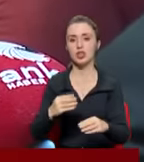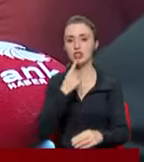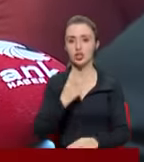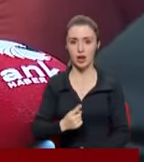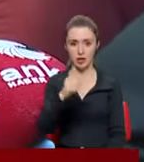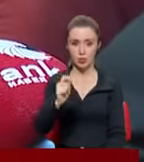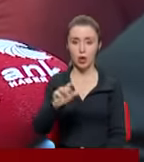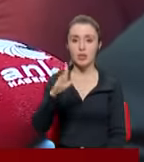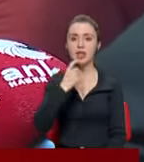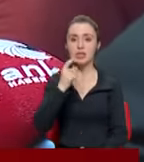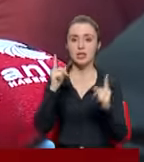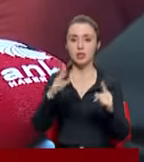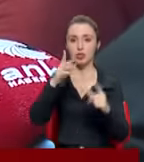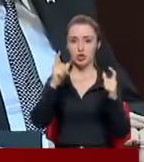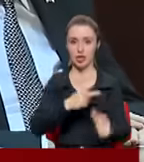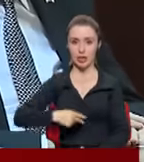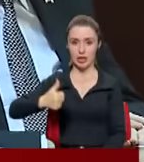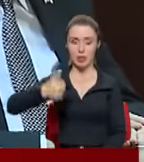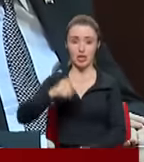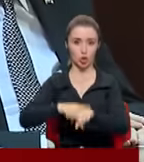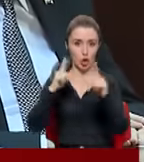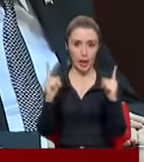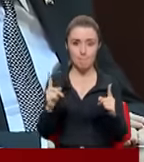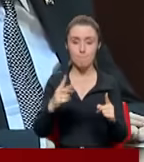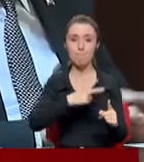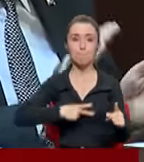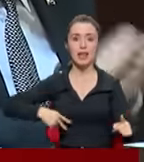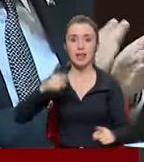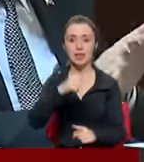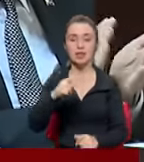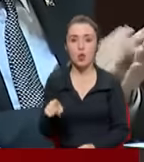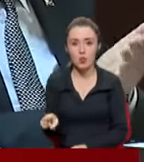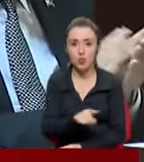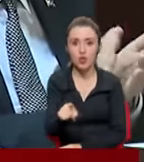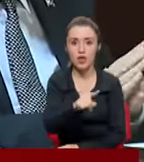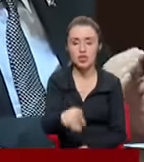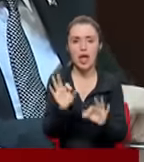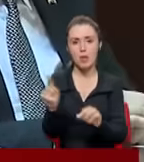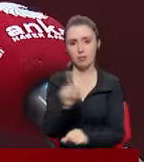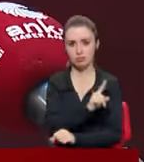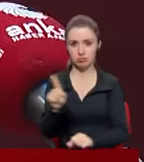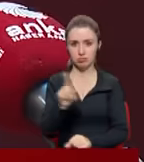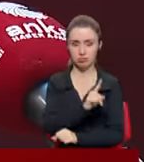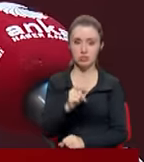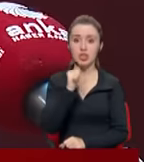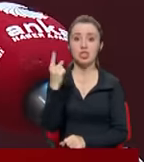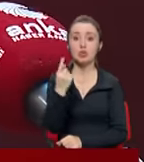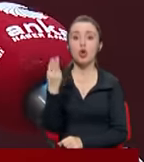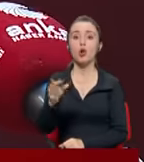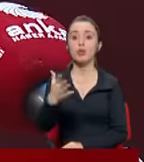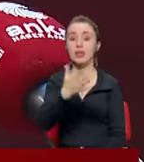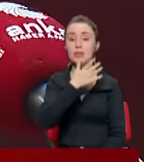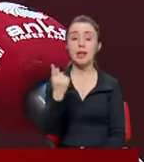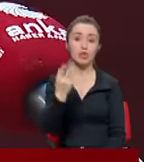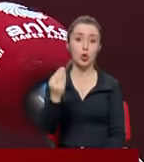Yavaş 5 yıllık Büyükşehir Belediye Başkanlığı döneminde belediyeden müfettişin eksik olmadığını söyledi hiçbir şey olmuyorsa da bir şey